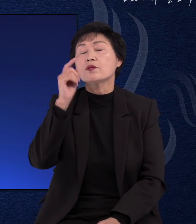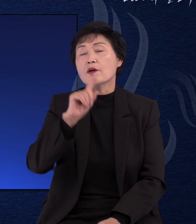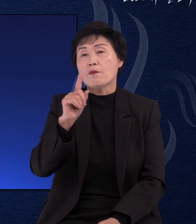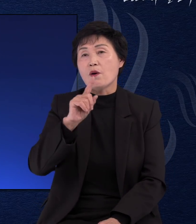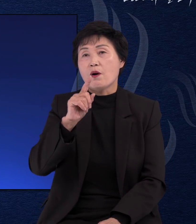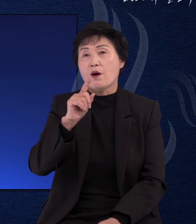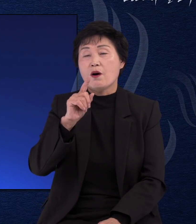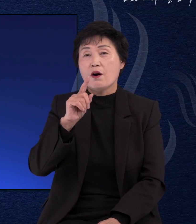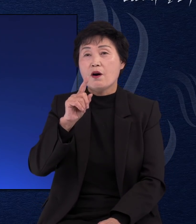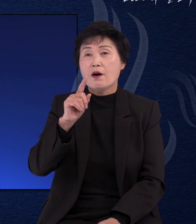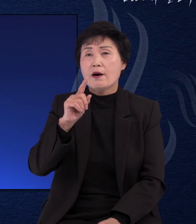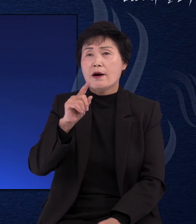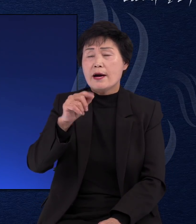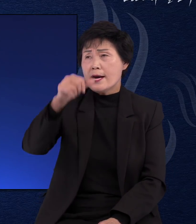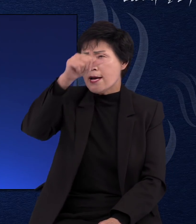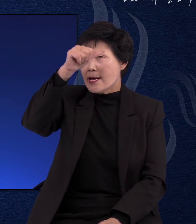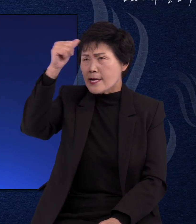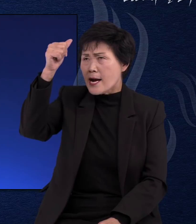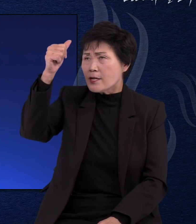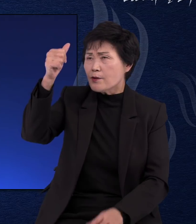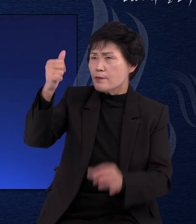장로님 눈을 보면서